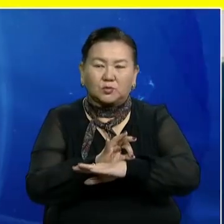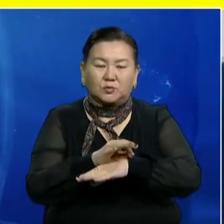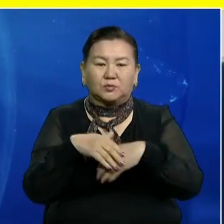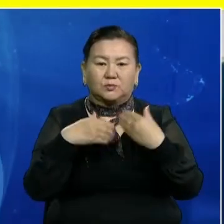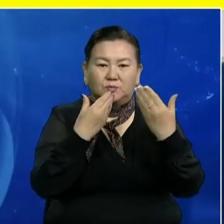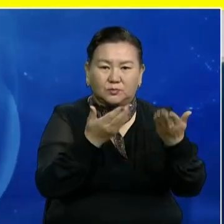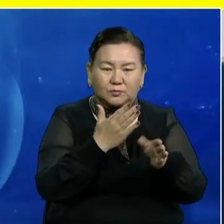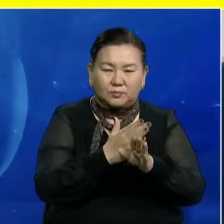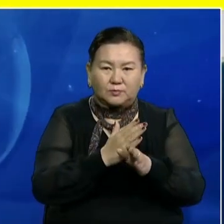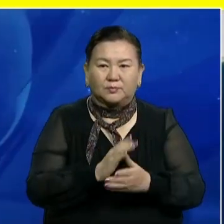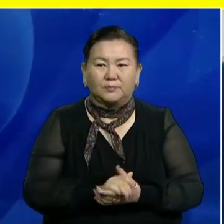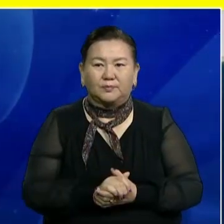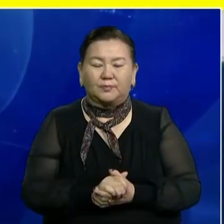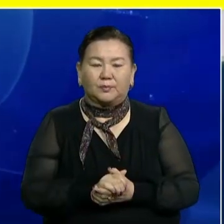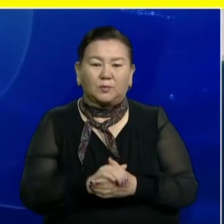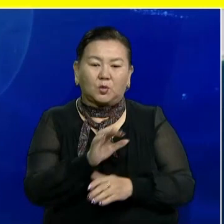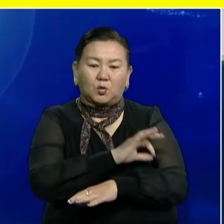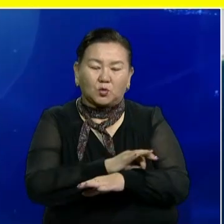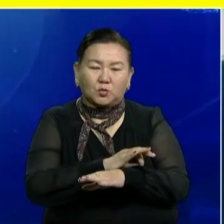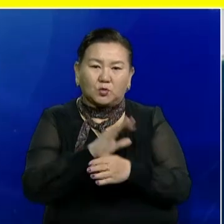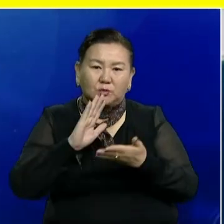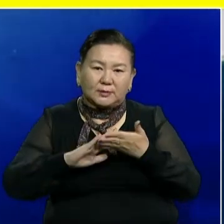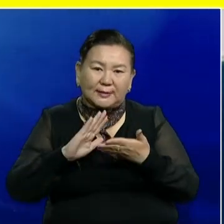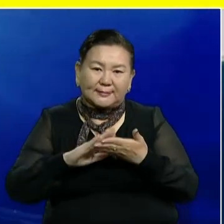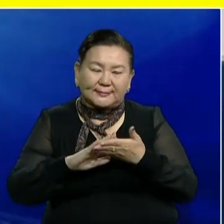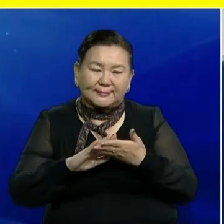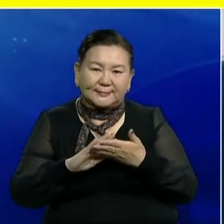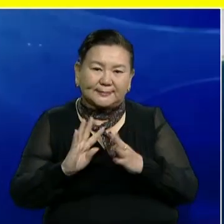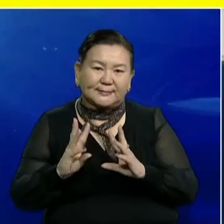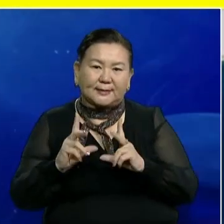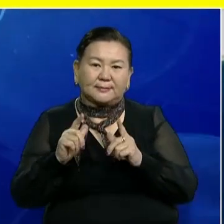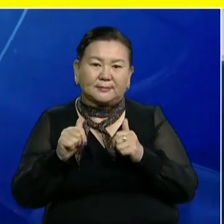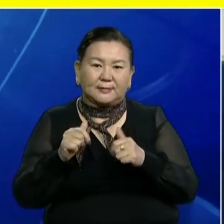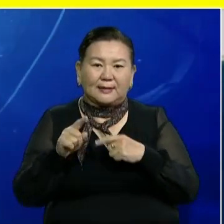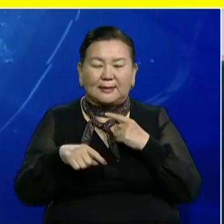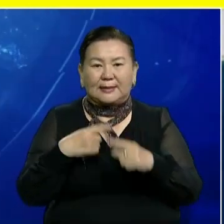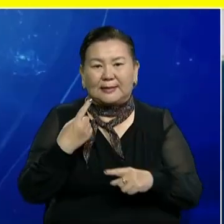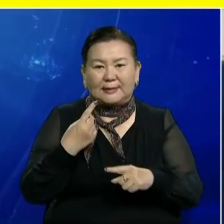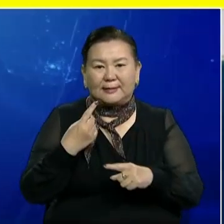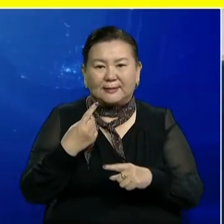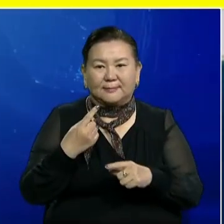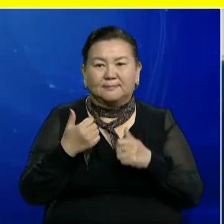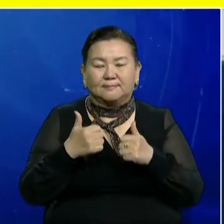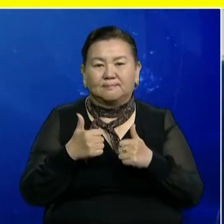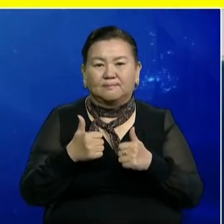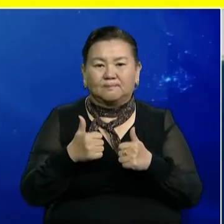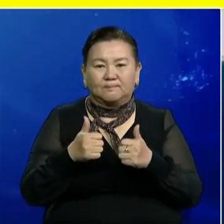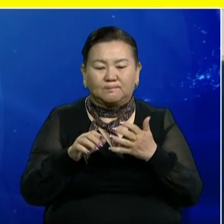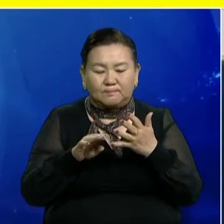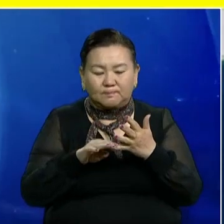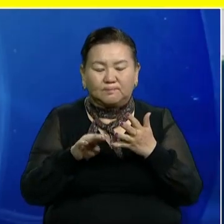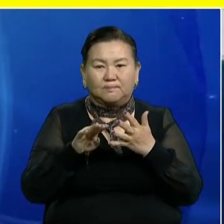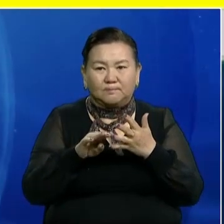утсан. За тэгээд түнүүн дээр төслөө сайжруулад илүү нөгөө нэг амжилт хүрэх чад дээрээ тал дээр